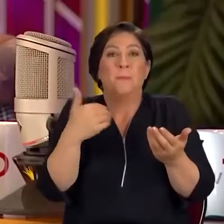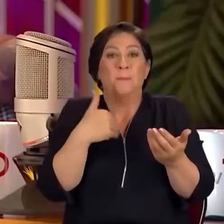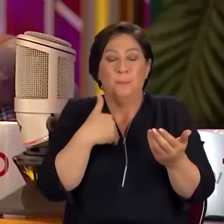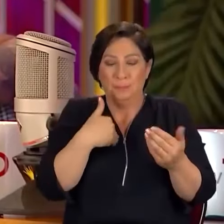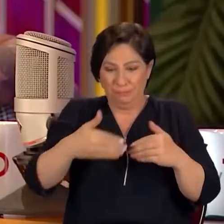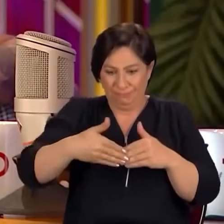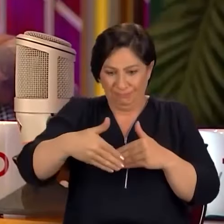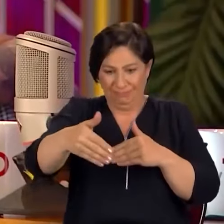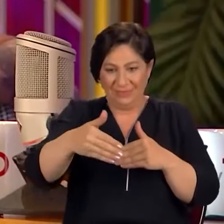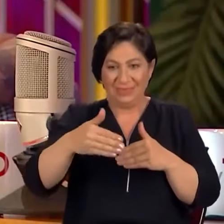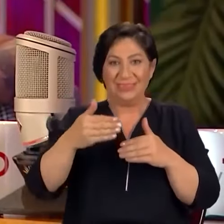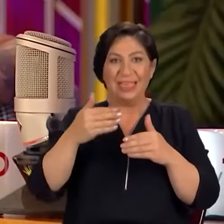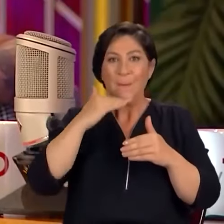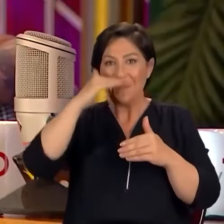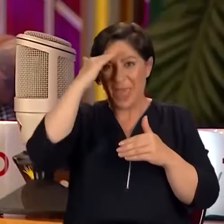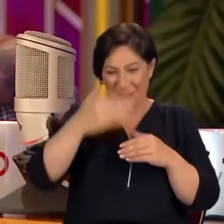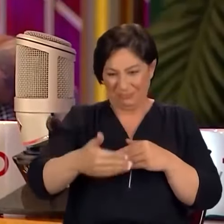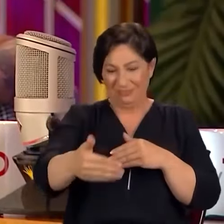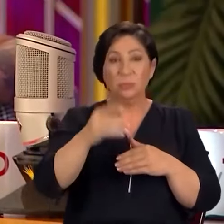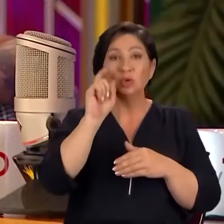bu önümüzdeki gelen bayramda